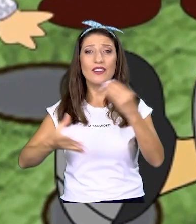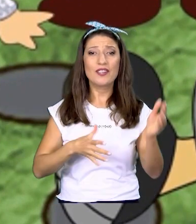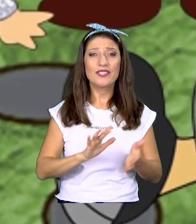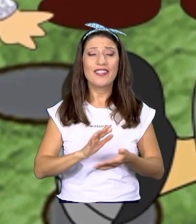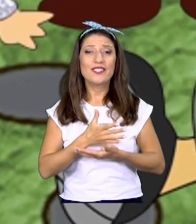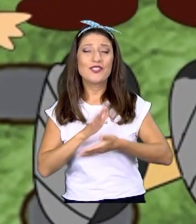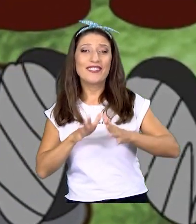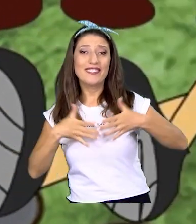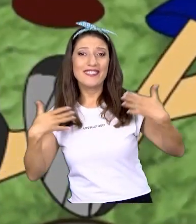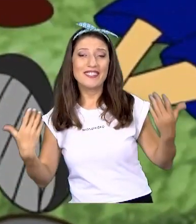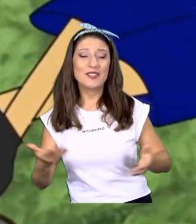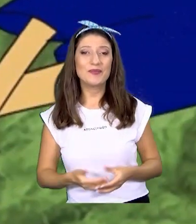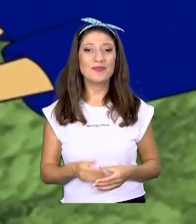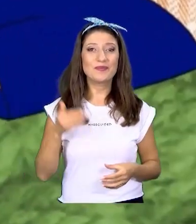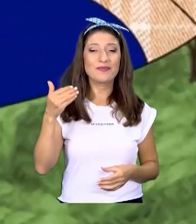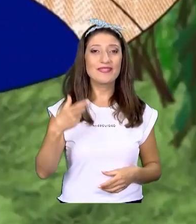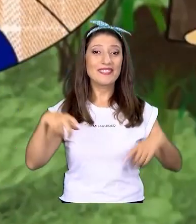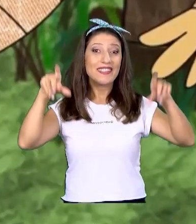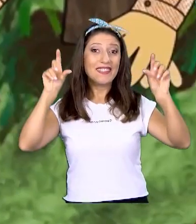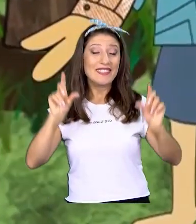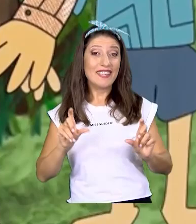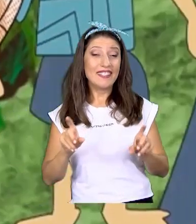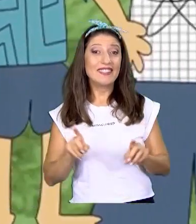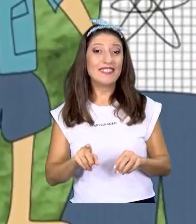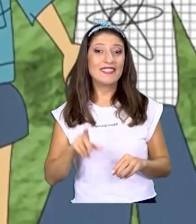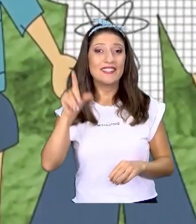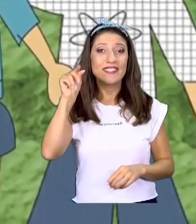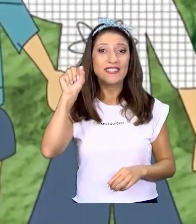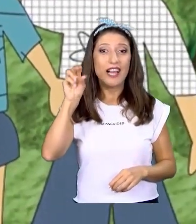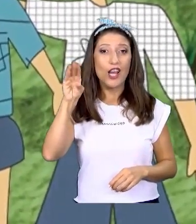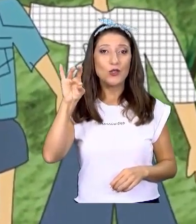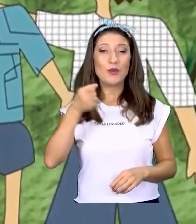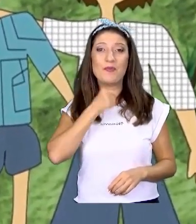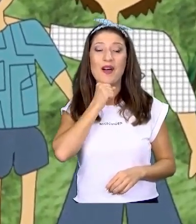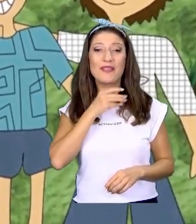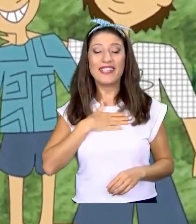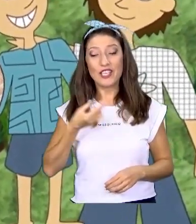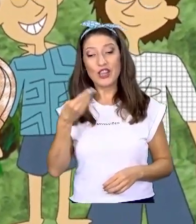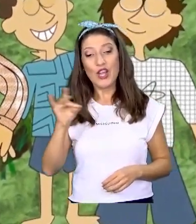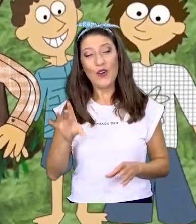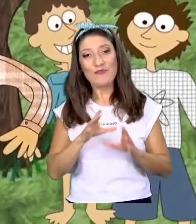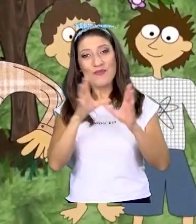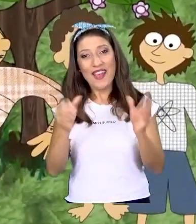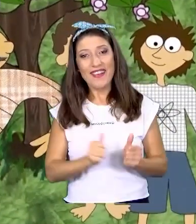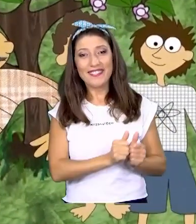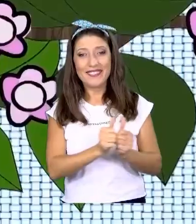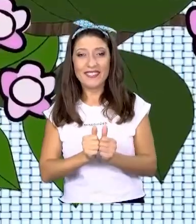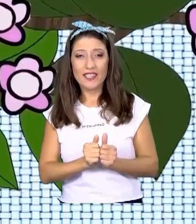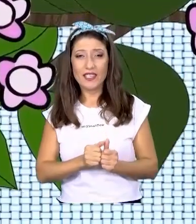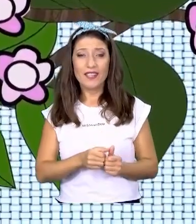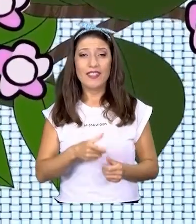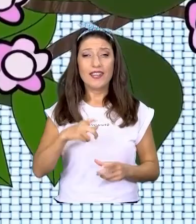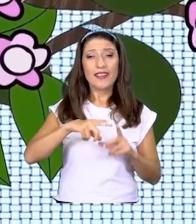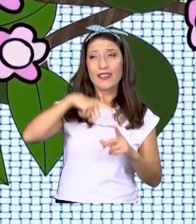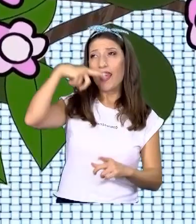բերքը ծով, ստվերիտ ներքո նստել է տես, ծատուր պապին իր թորներով,